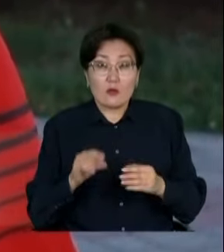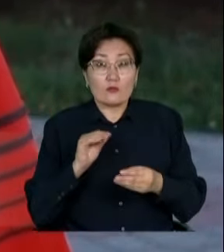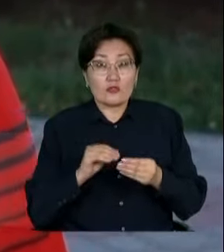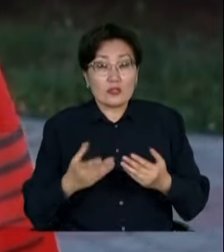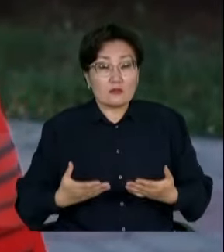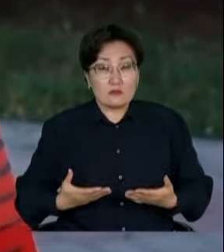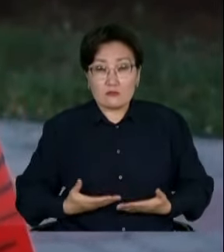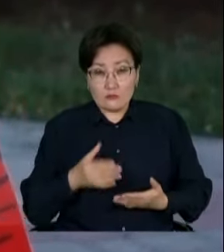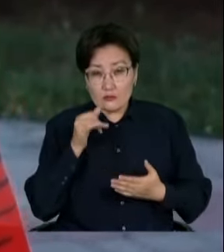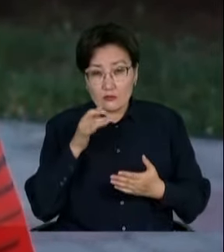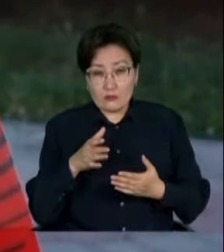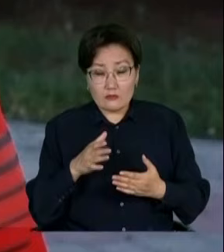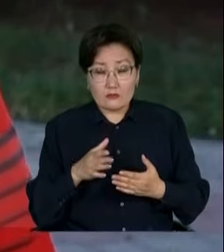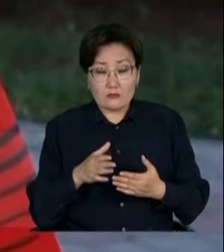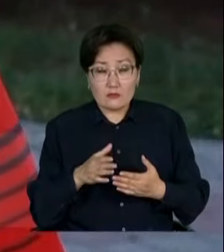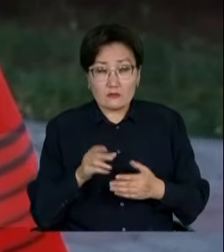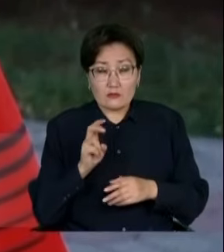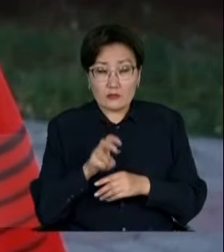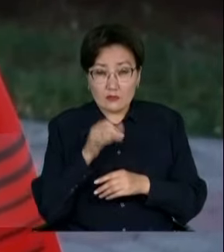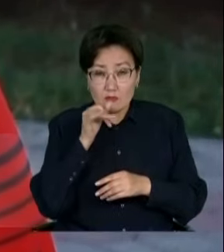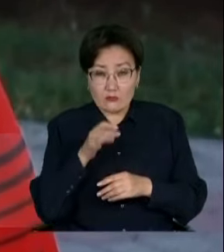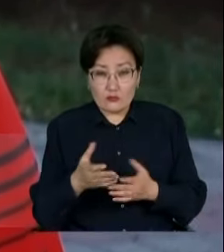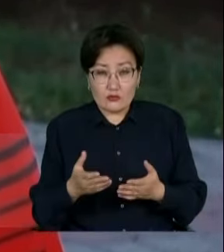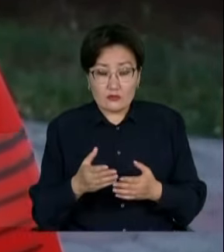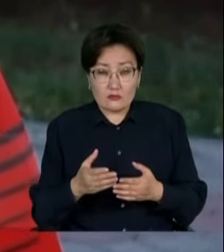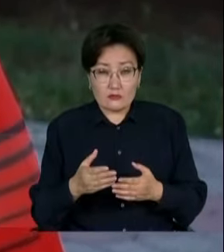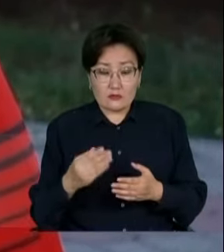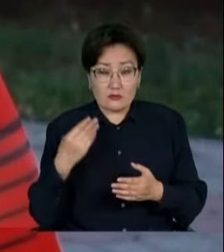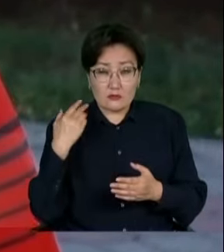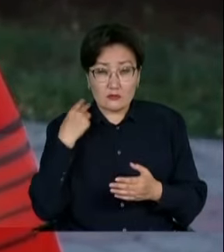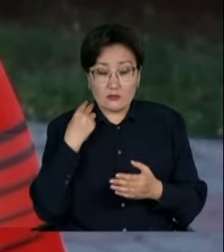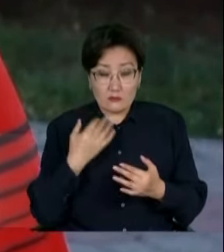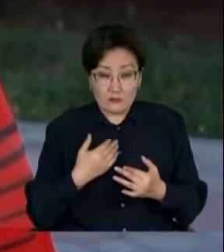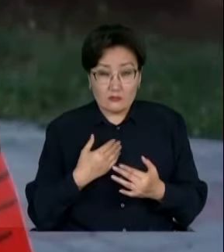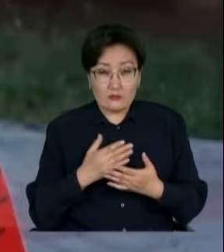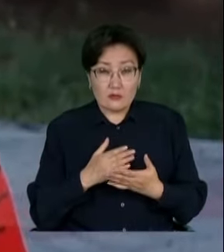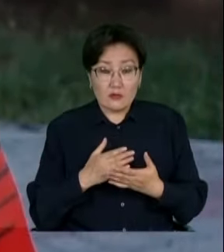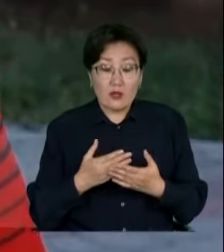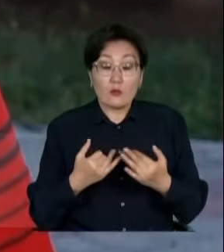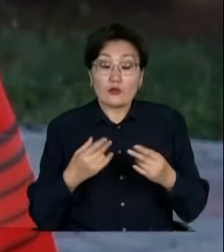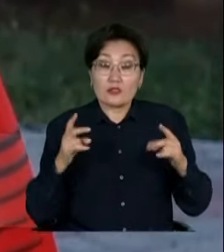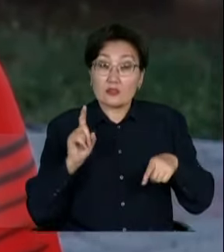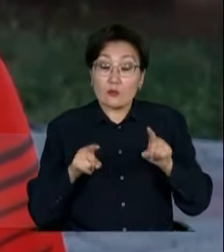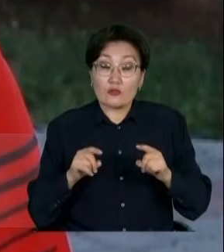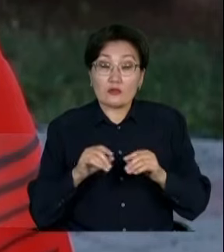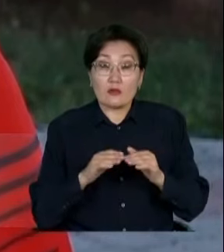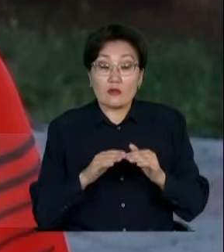же не будешь навязываться там, еще что-нибудь. Поэтому приходится иногда даже в